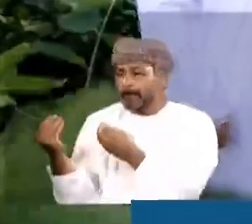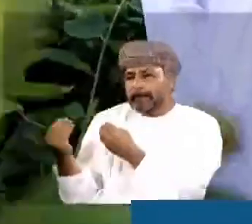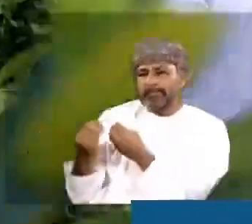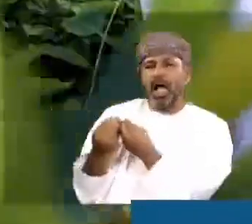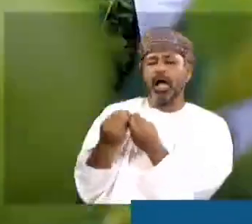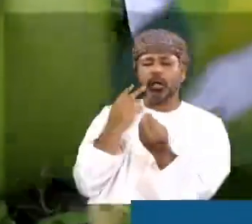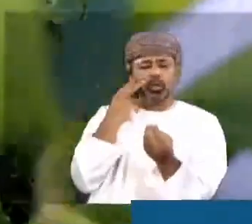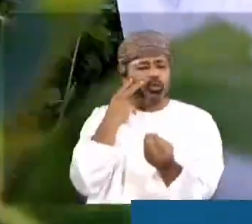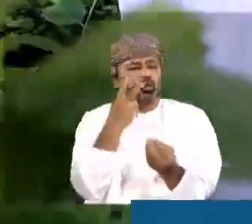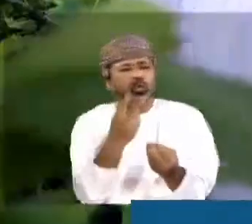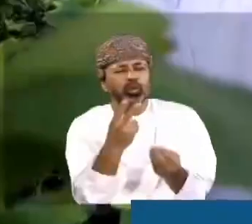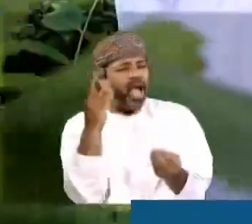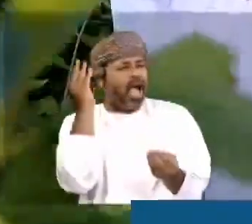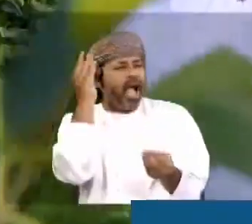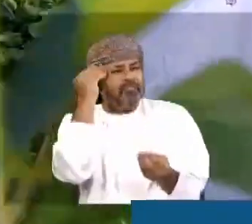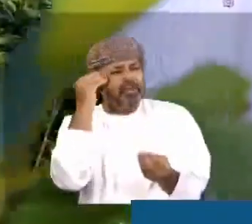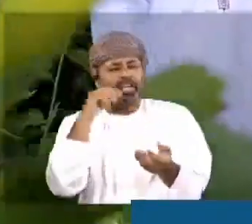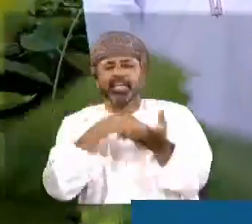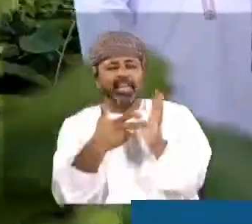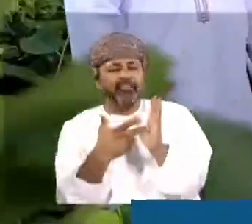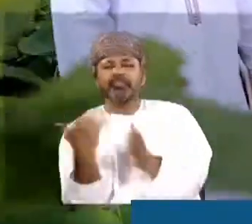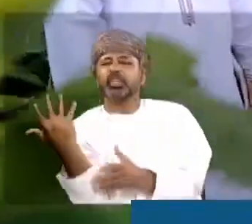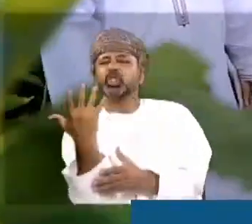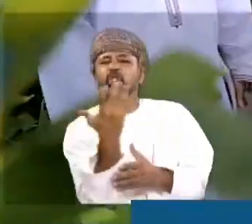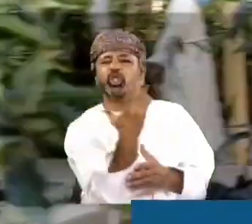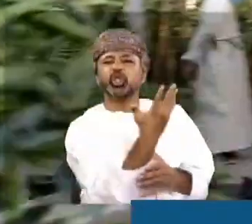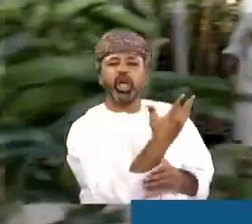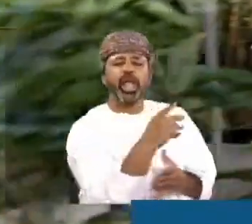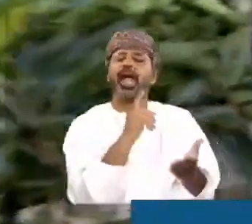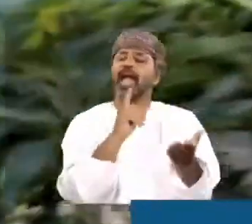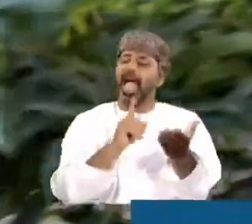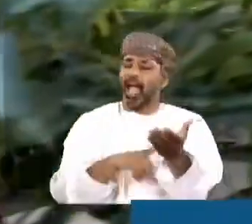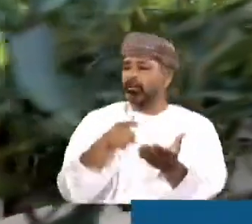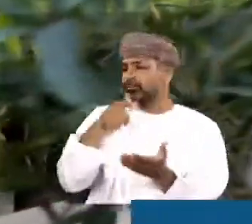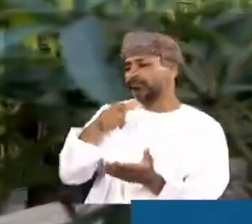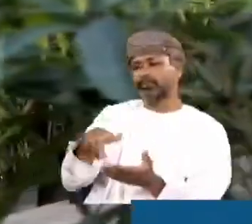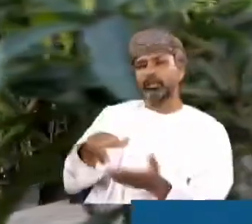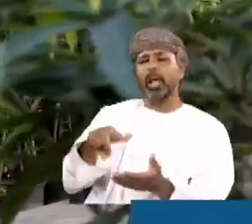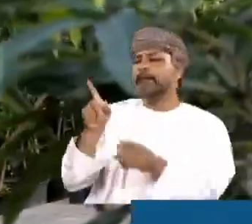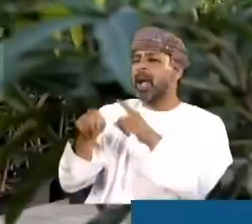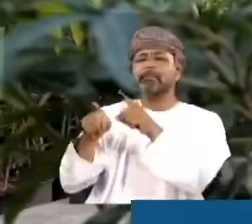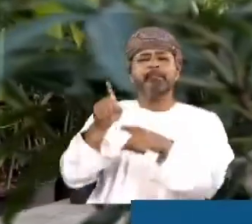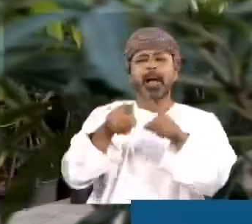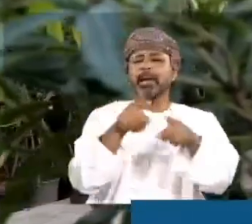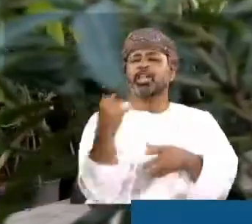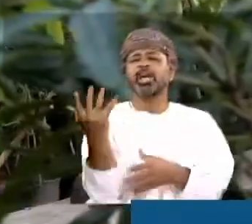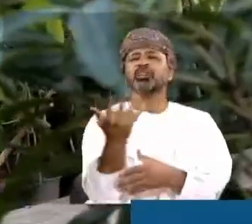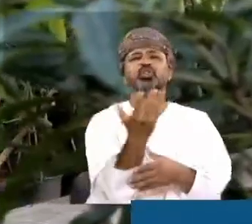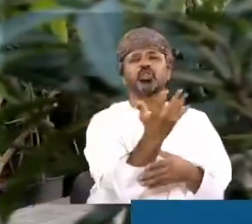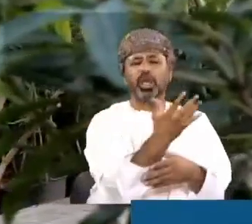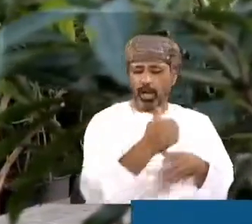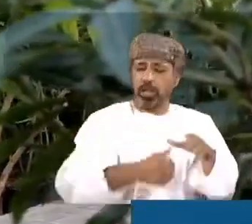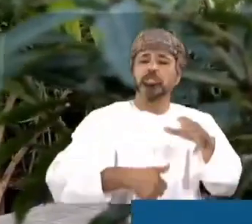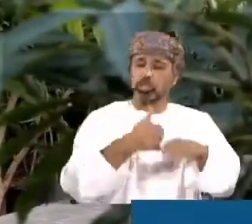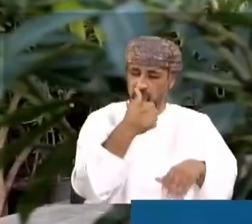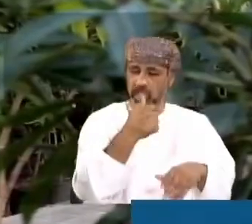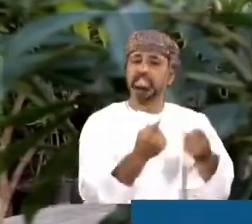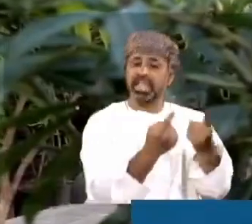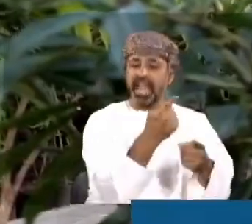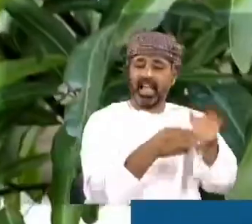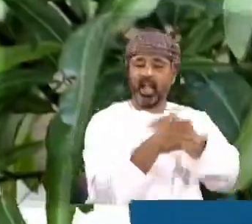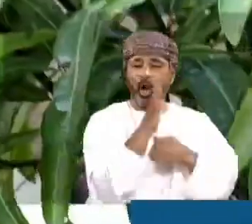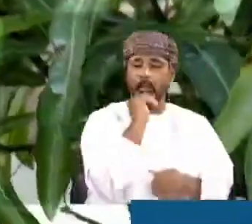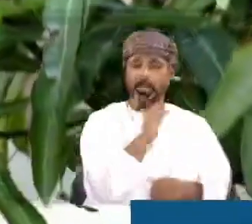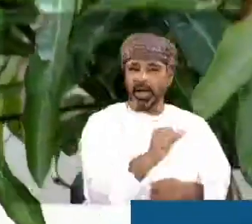منه نتعرف على طبيعة تعايش هذه الشتلات، فأكد لنا أن عددا كبيرا من الأشجار نجحت زراعتها في